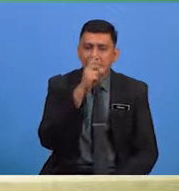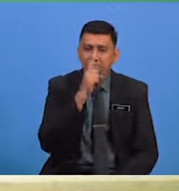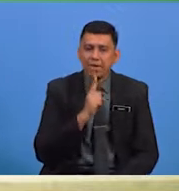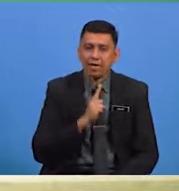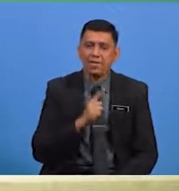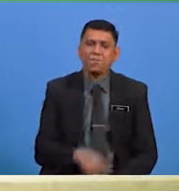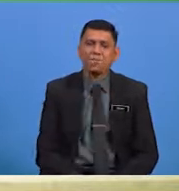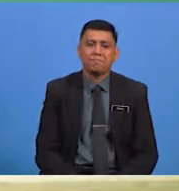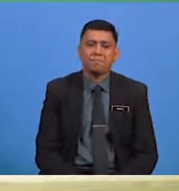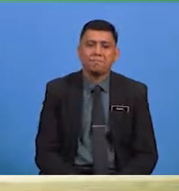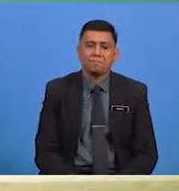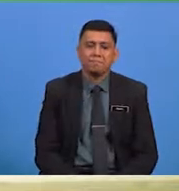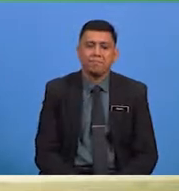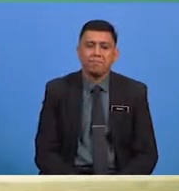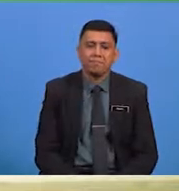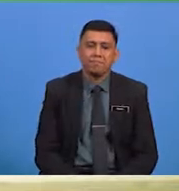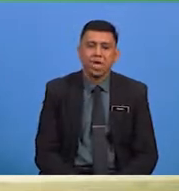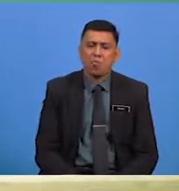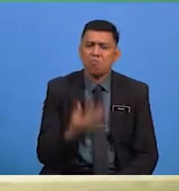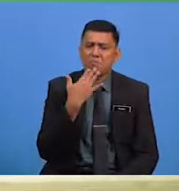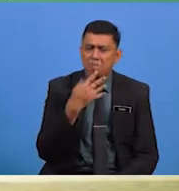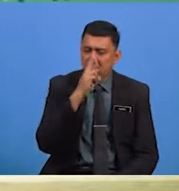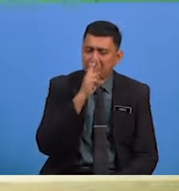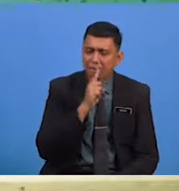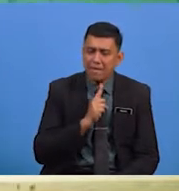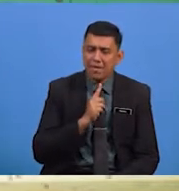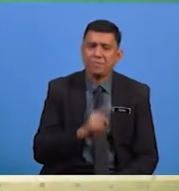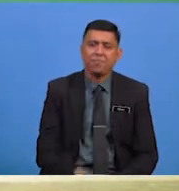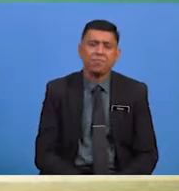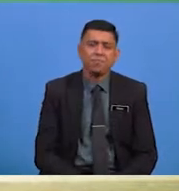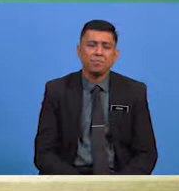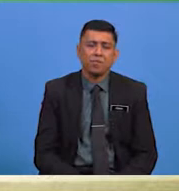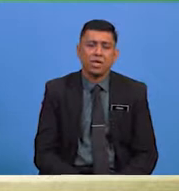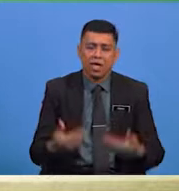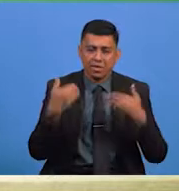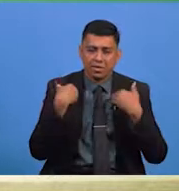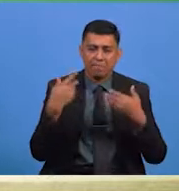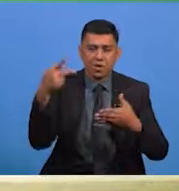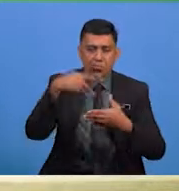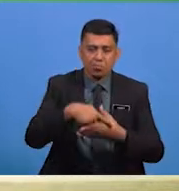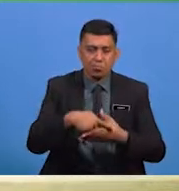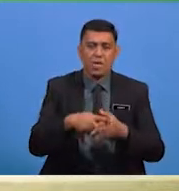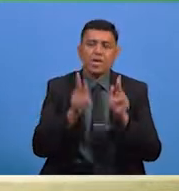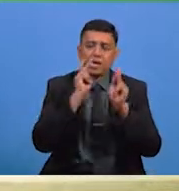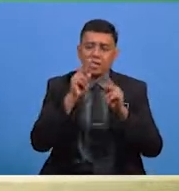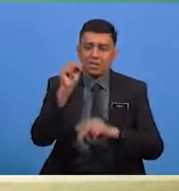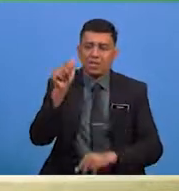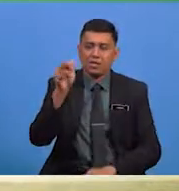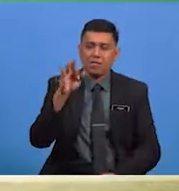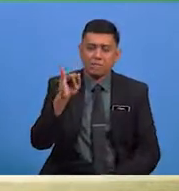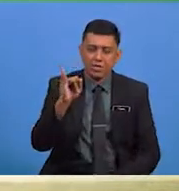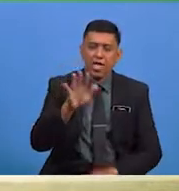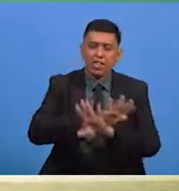ini. Belon yang berwarna merah mengandungi kata nafi